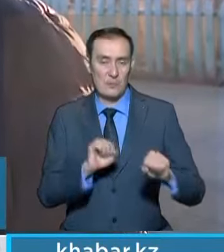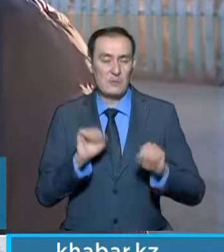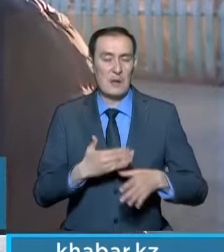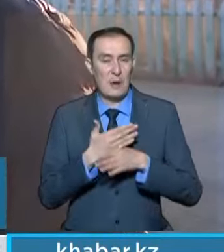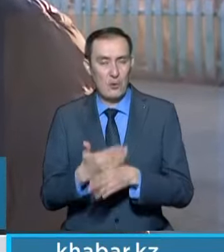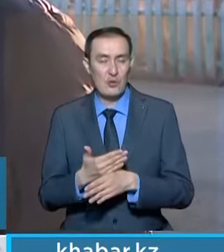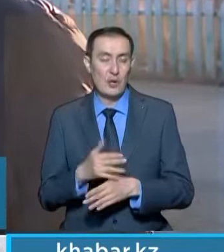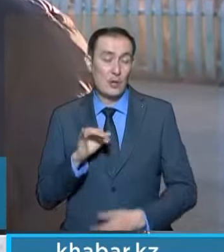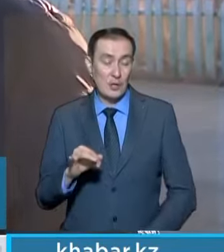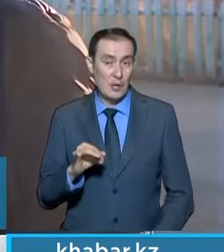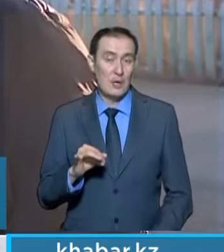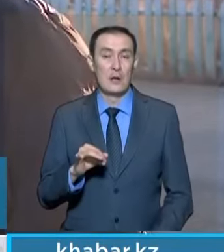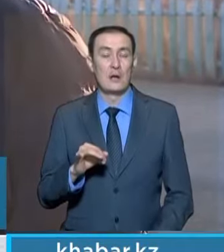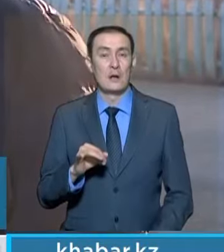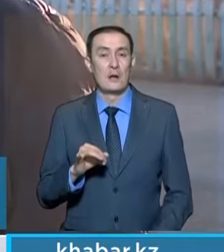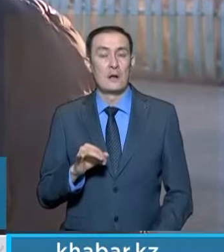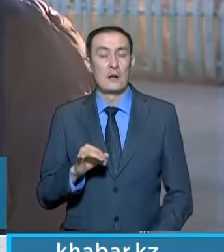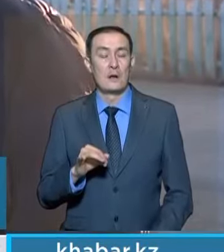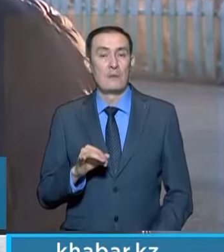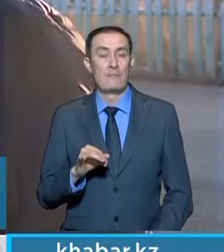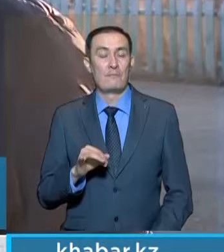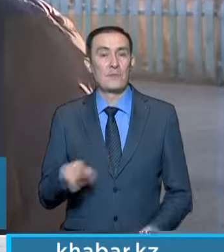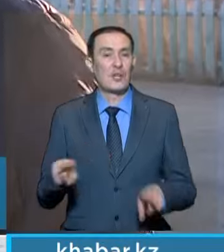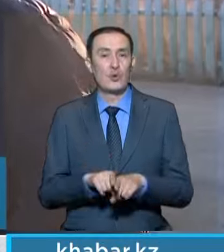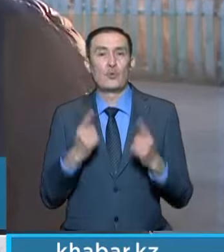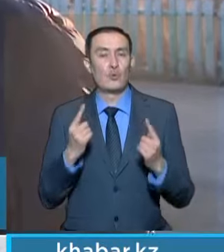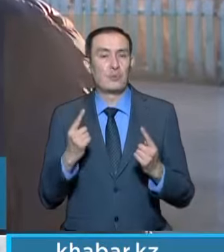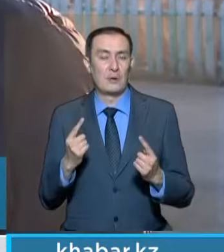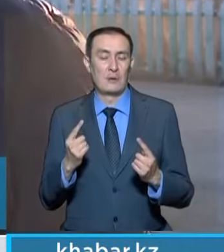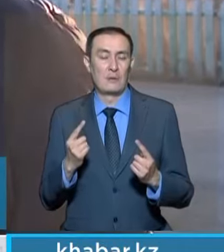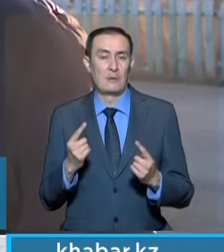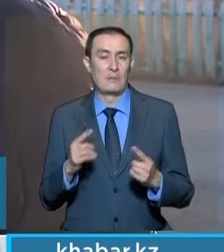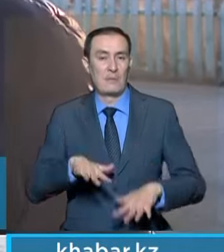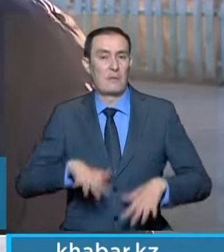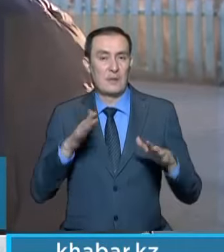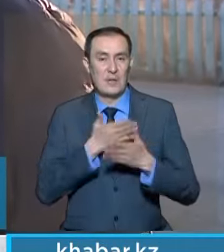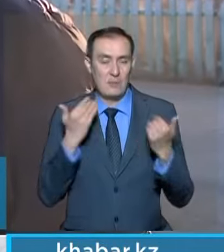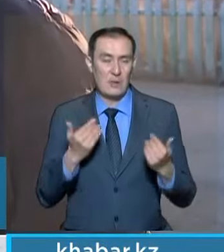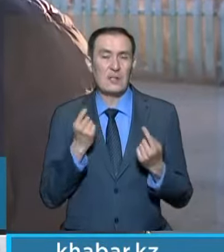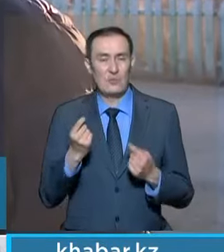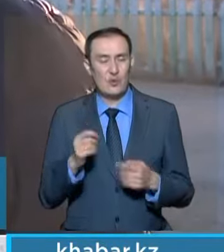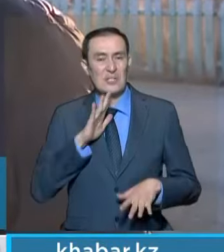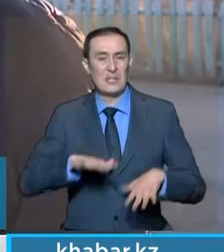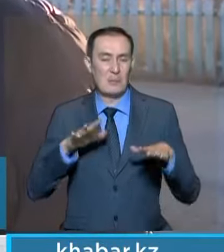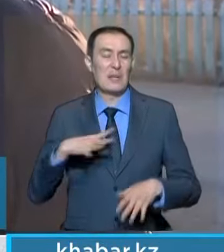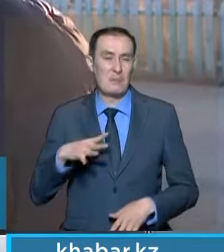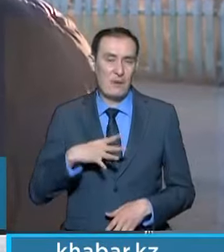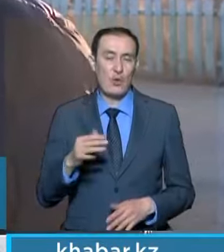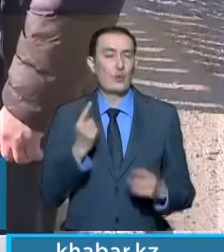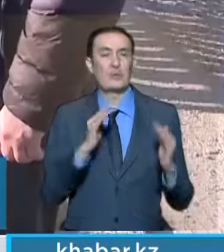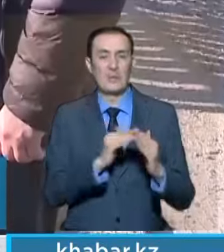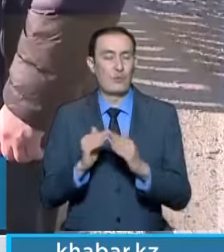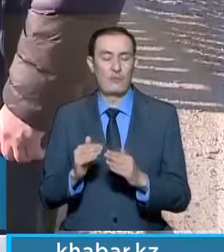помогли. И таких подворных только были затопления, а домов не